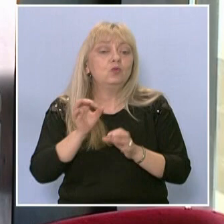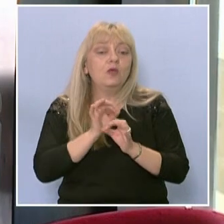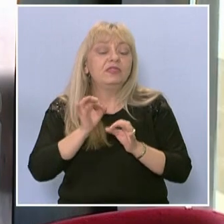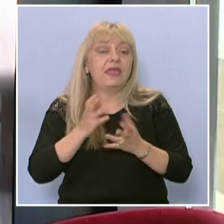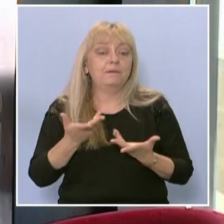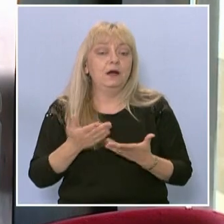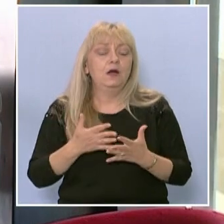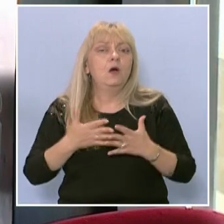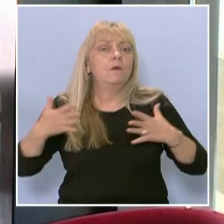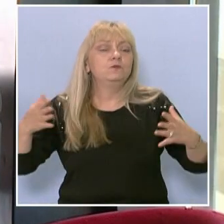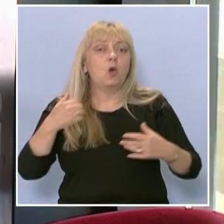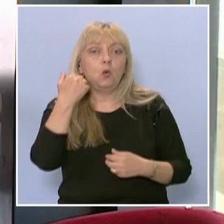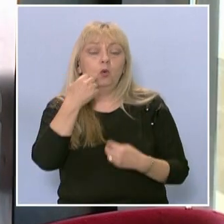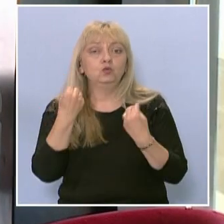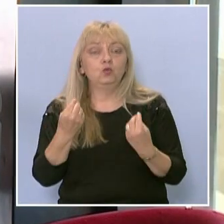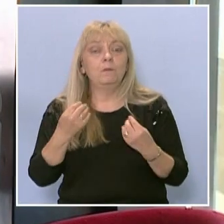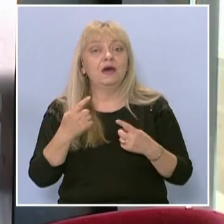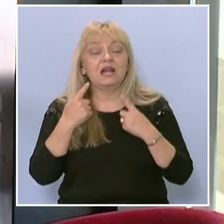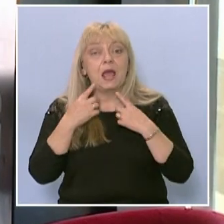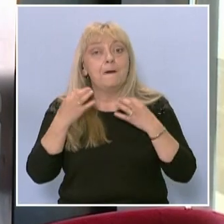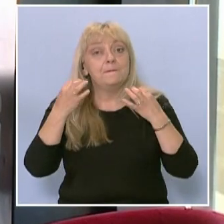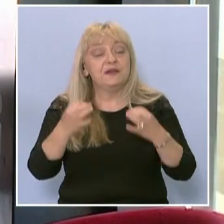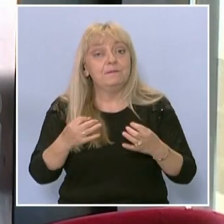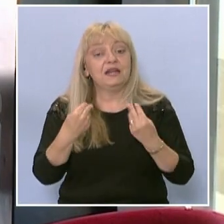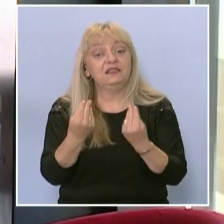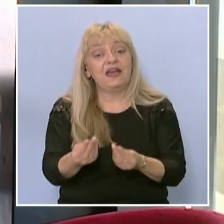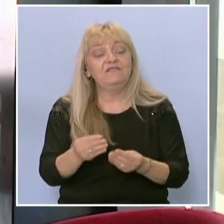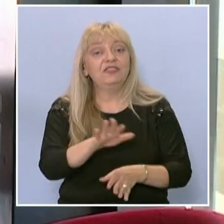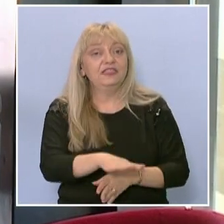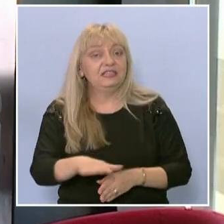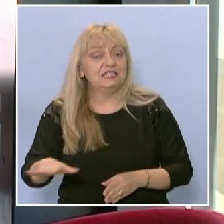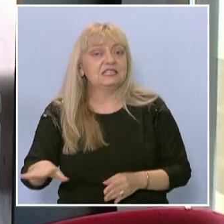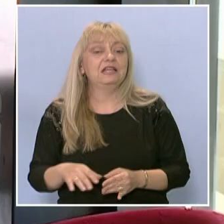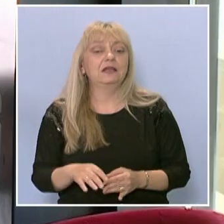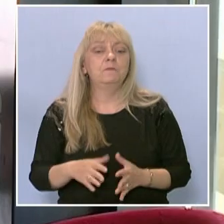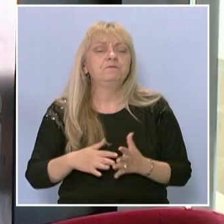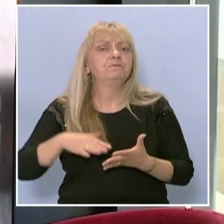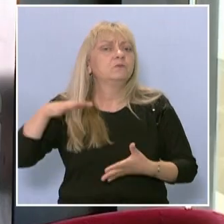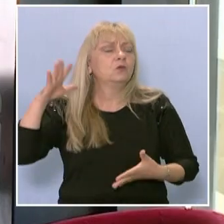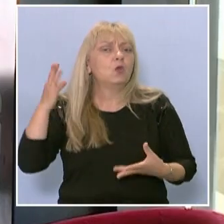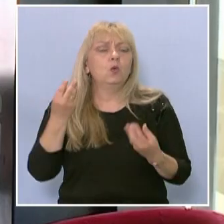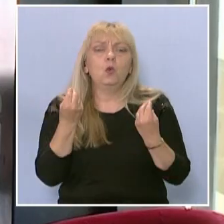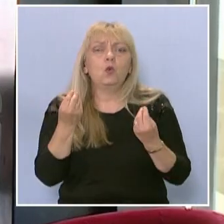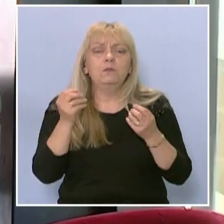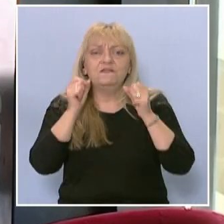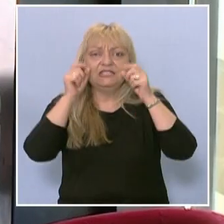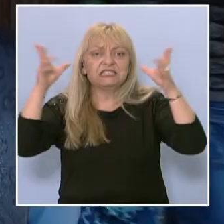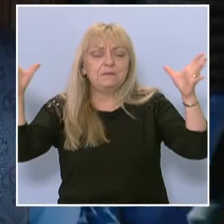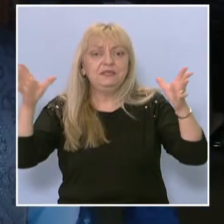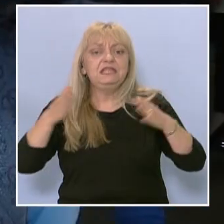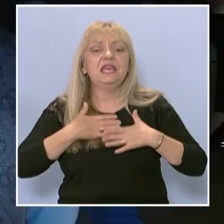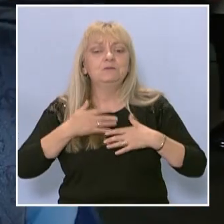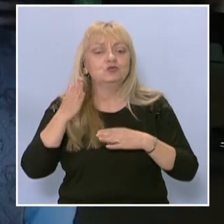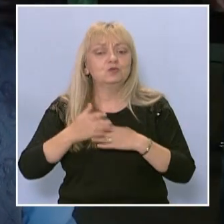Много добър пример дават за децата. Много хубави събития имаше последната